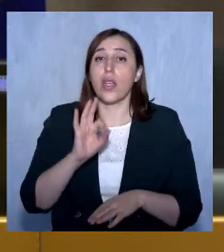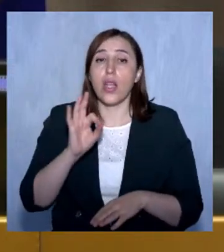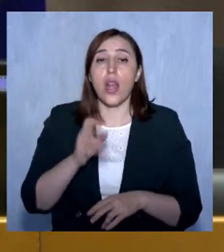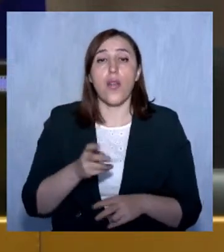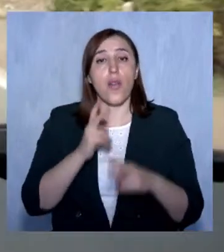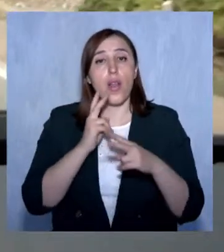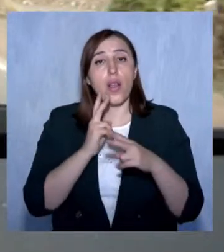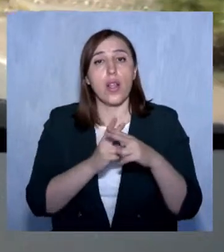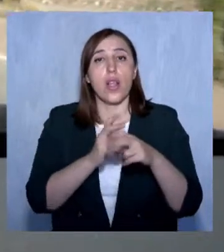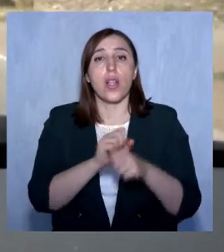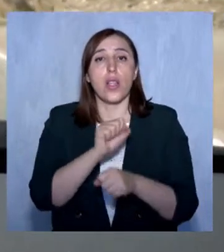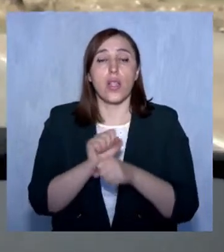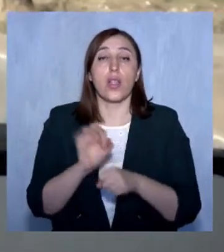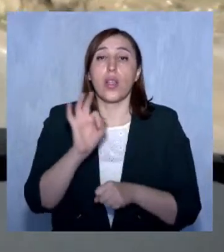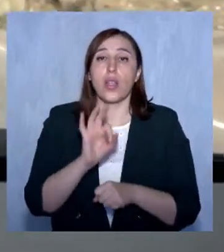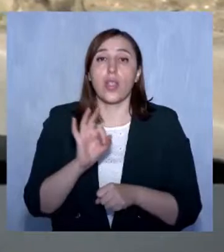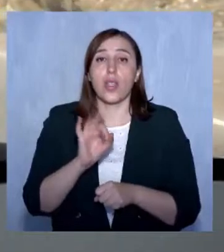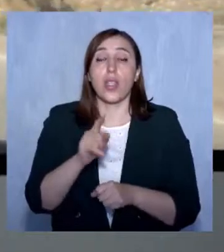կամ կանգնեցնել։